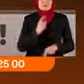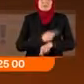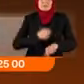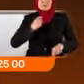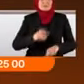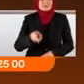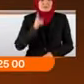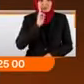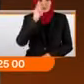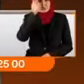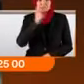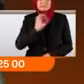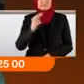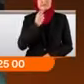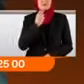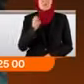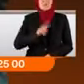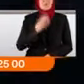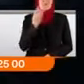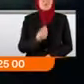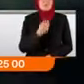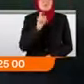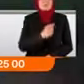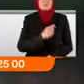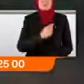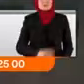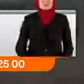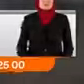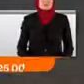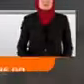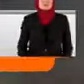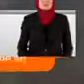saatin sonunda talihsiz kadının cansız bedenine ulaşıldı almadık